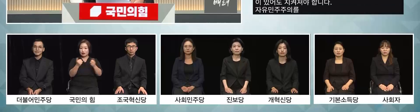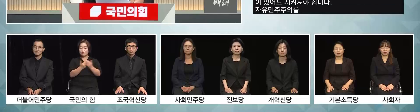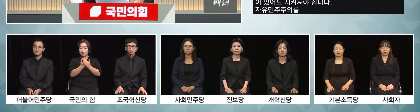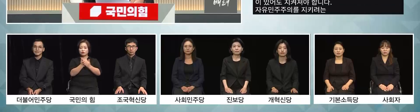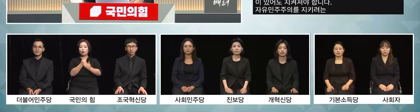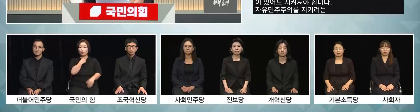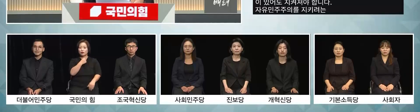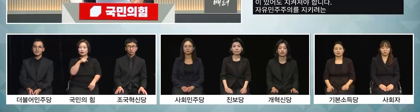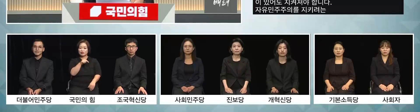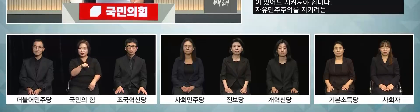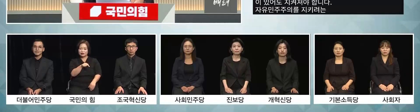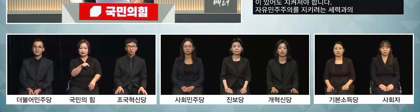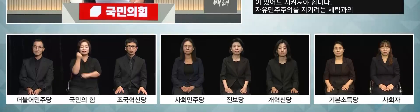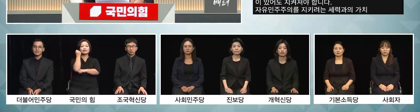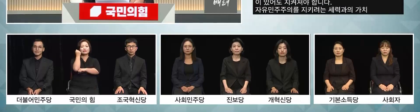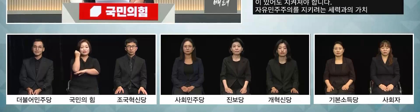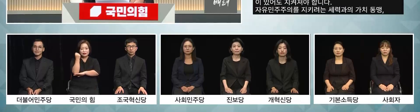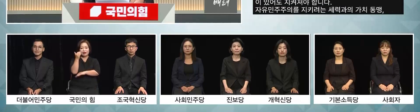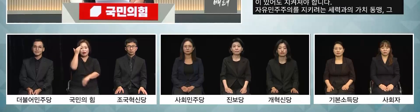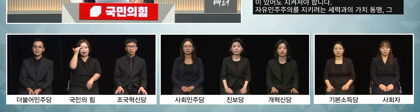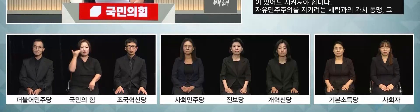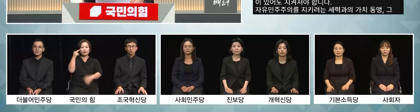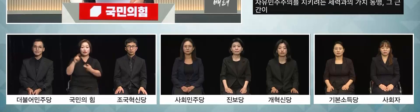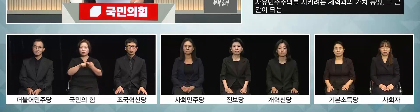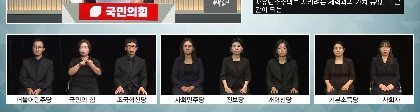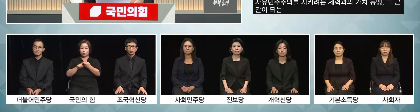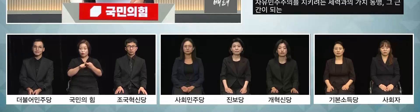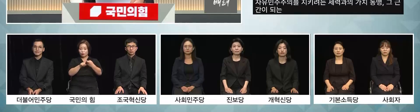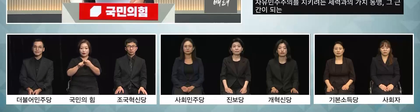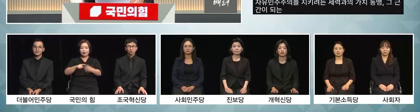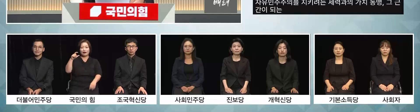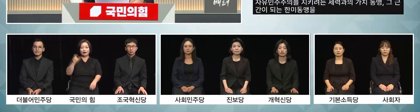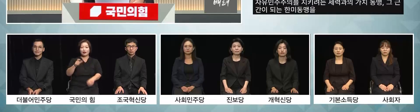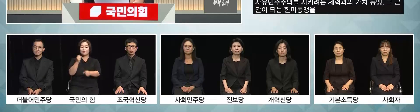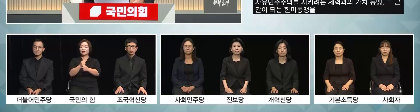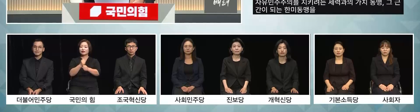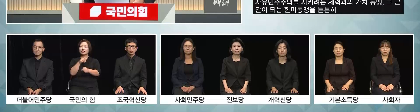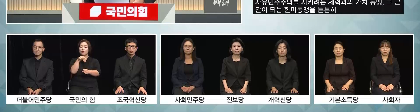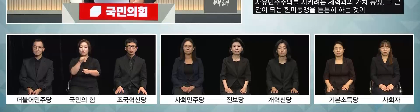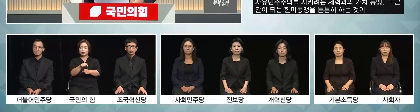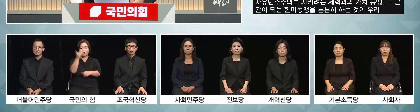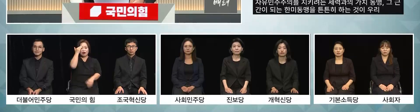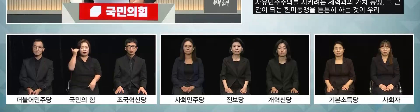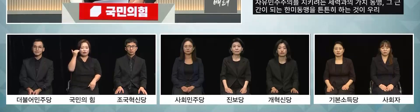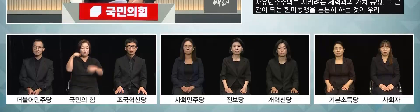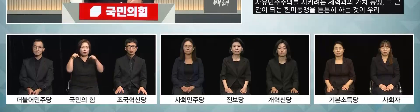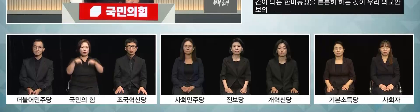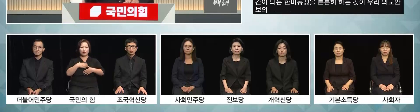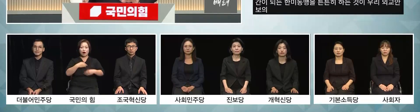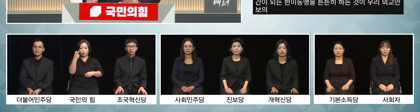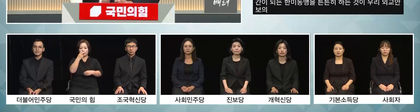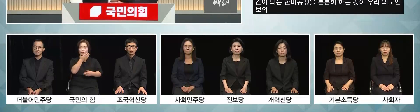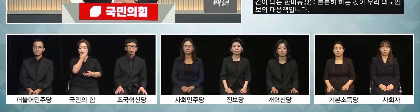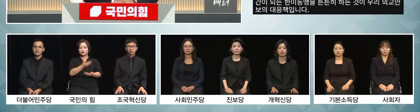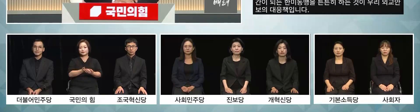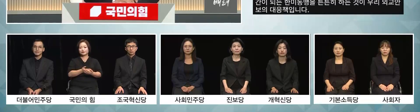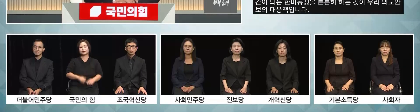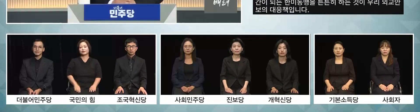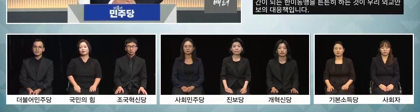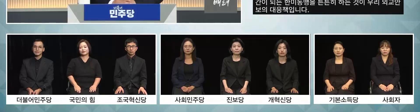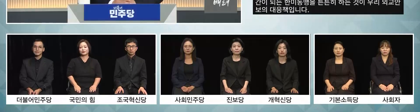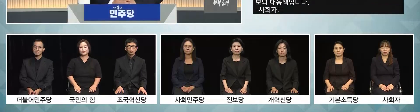가치동맹, 그 근간이 되는 한미동맹을 튼튼히 하는 것이 우리 외교 안보의 대응책입니다.